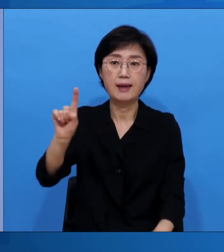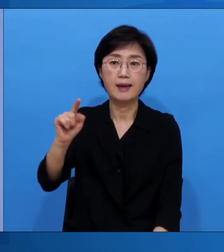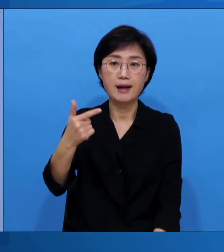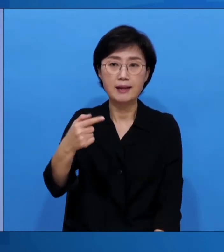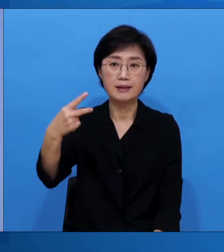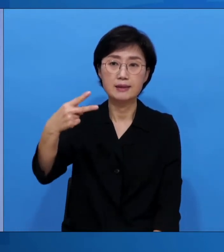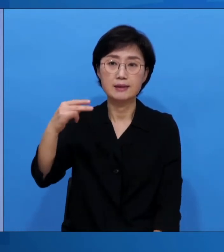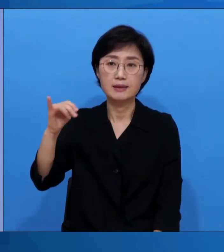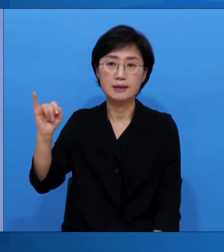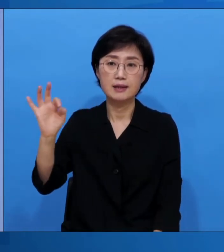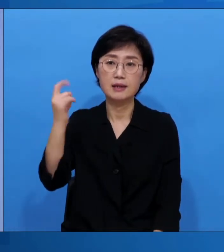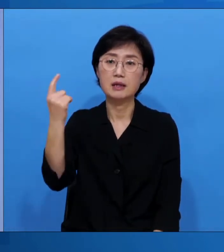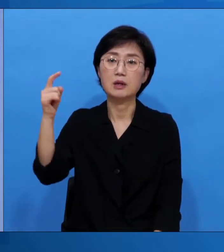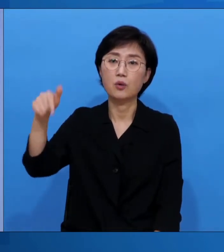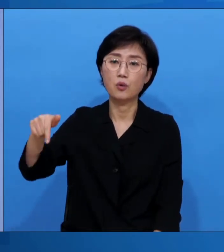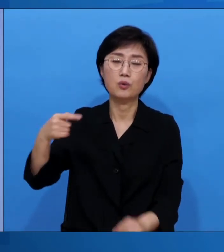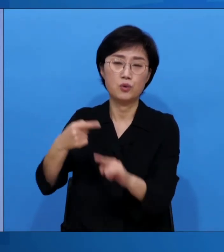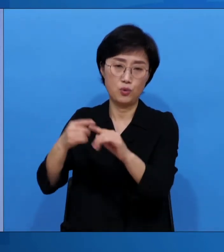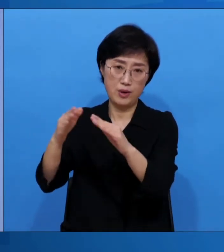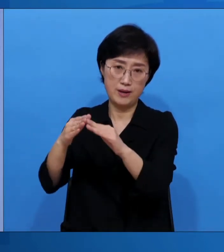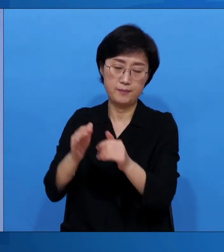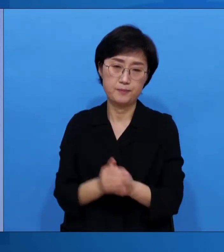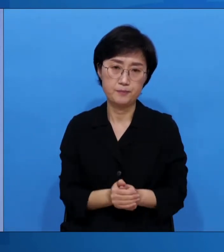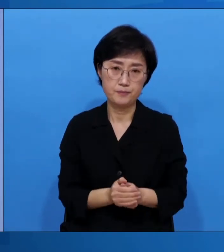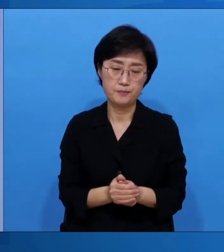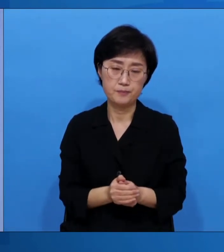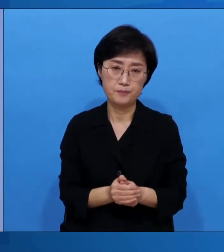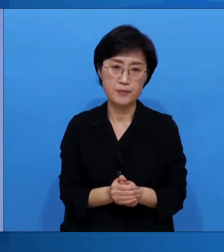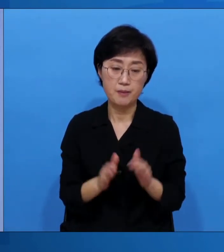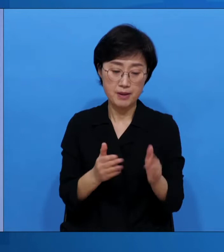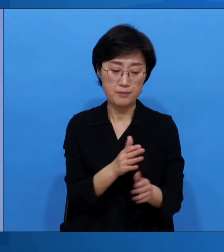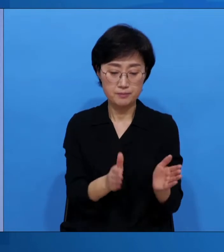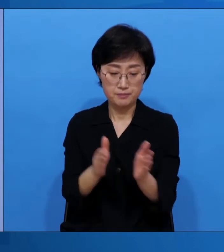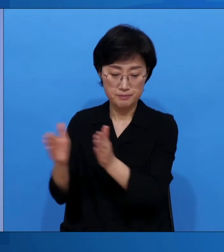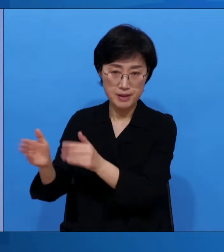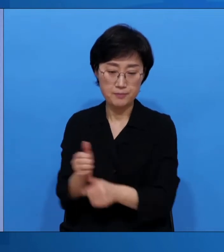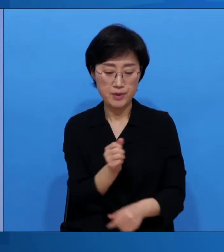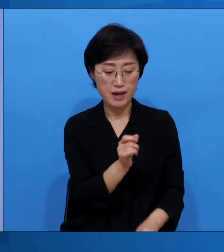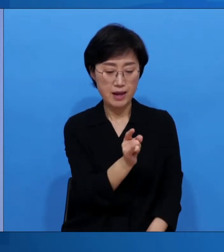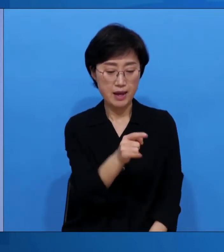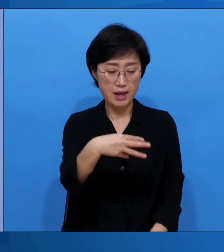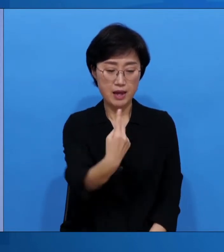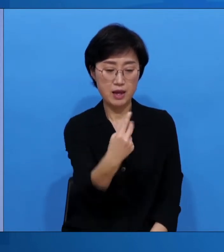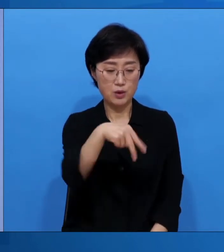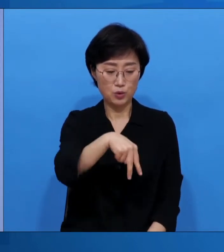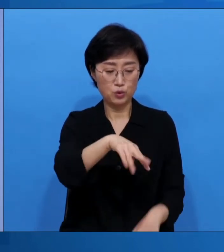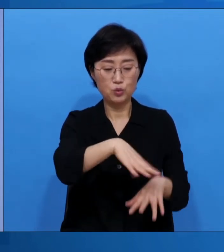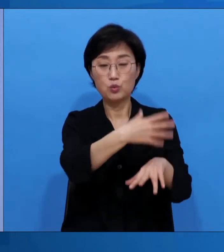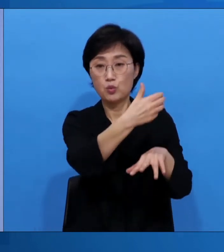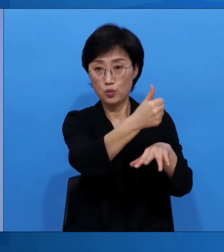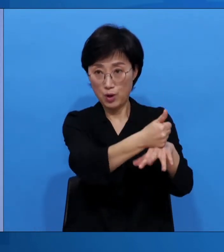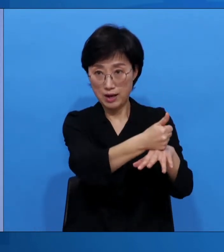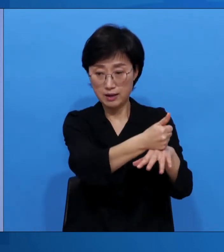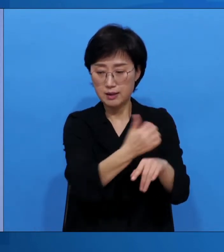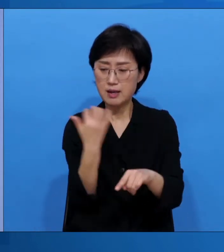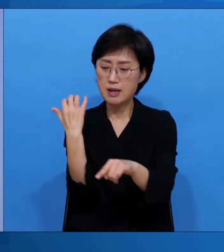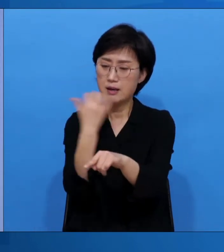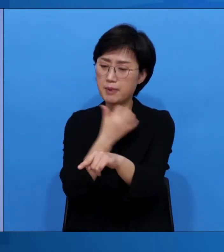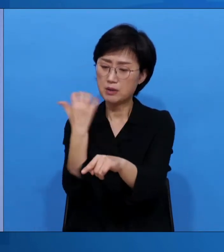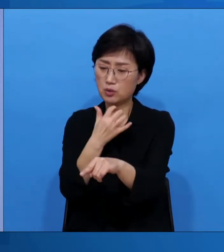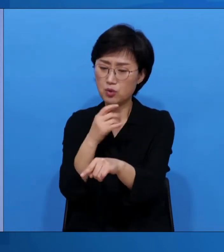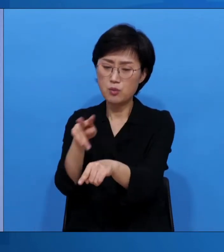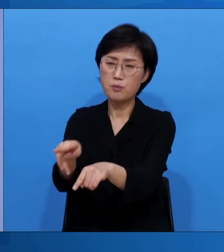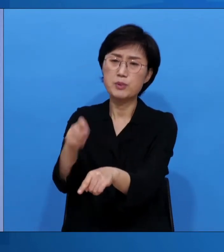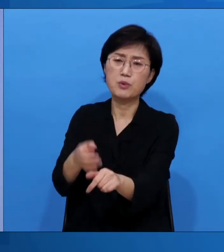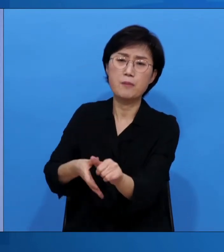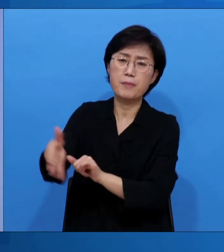church. 헤롯 왕이 베드로를 죽이려고 가두었는데 그날 밤에 중직자들이 모여 기도한 겁니다. King Herod,